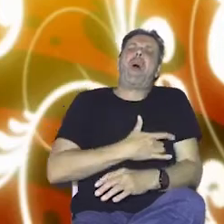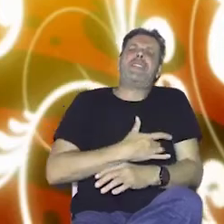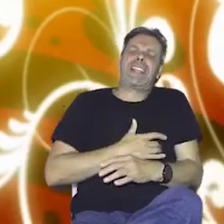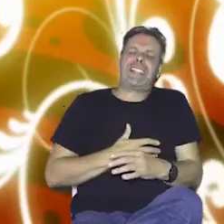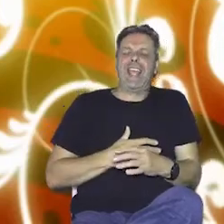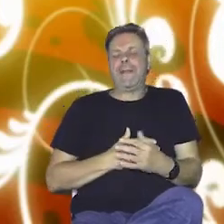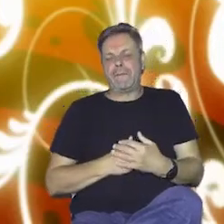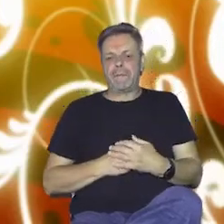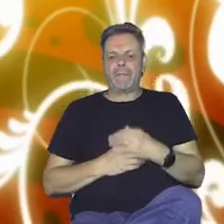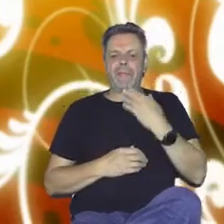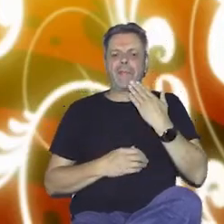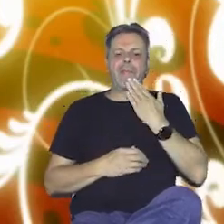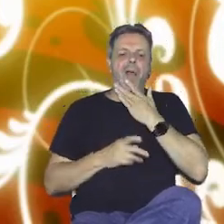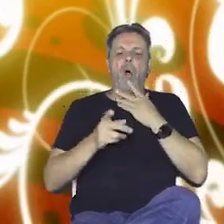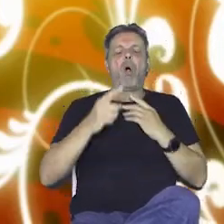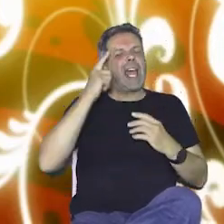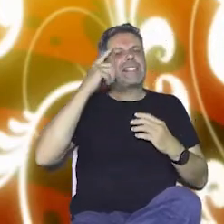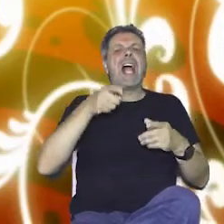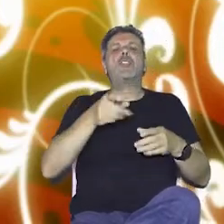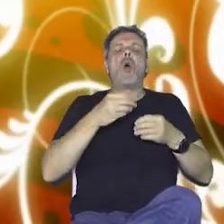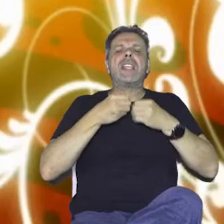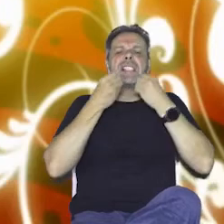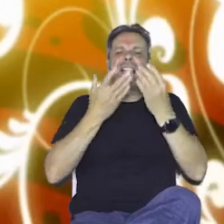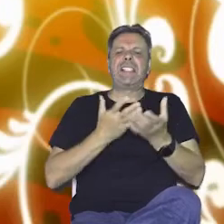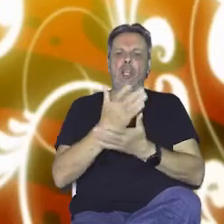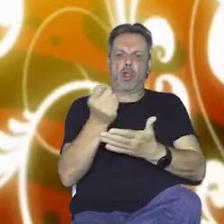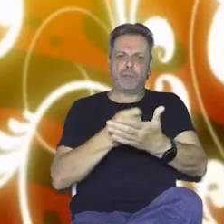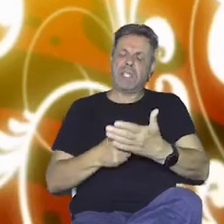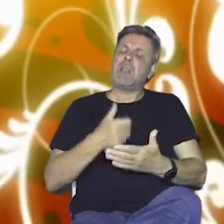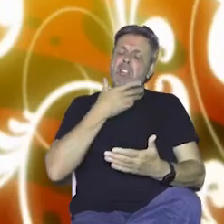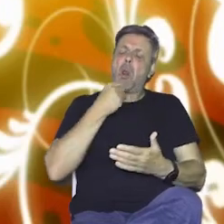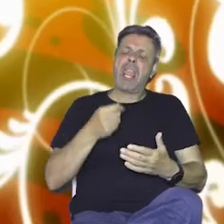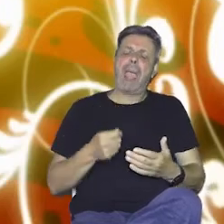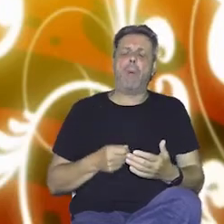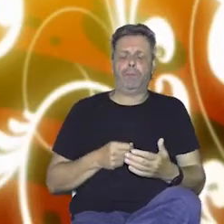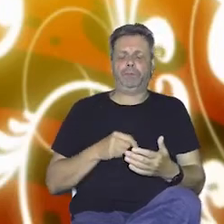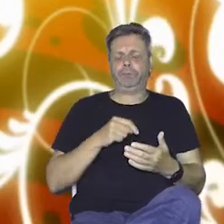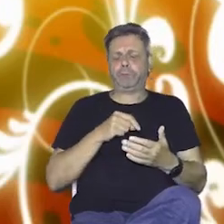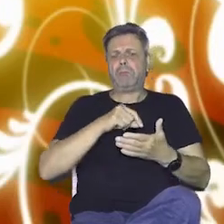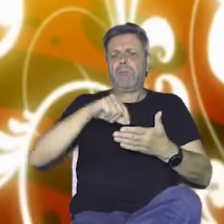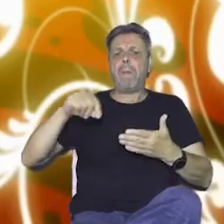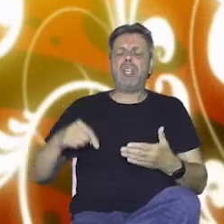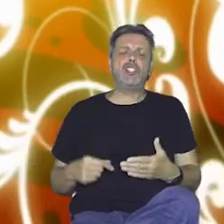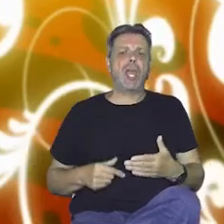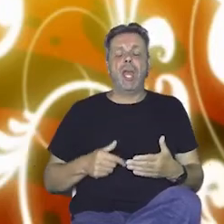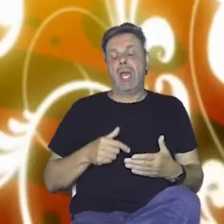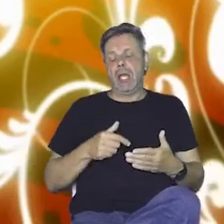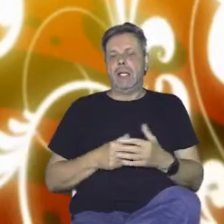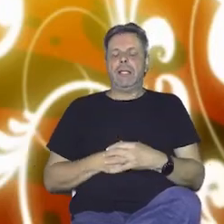mace ili evo, onda ona to zna izraziti i jako to lijepo napravi kao curica je to radila i sad kao